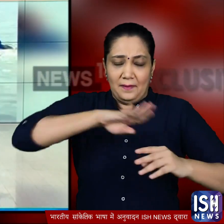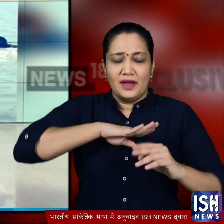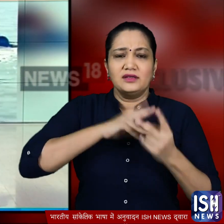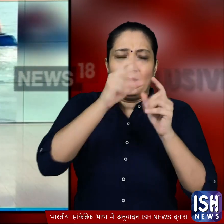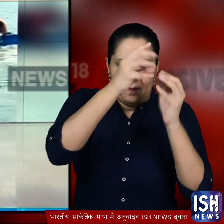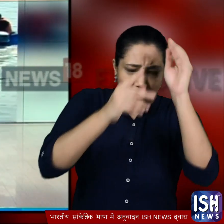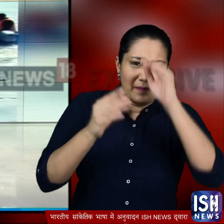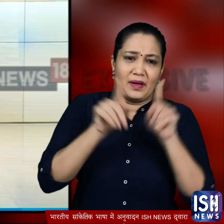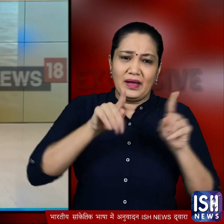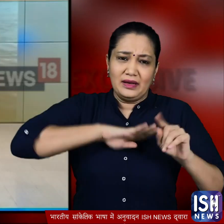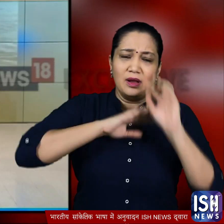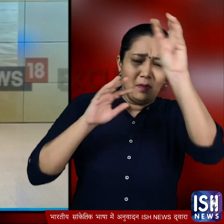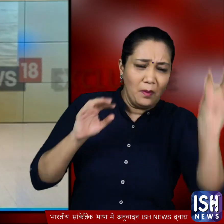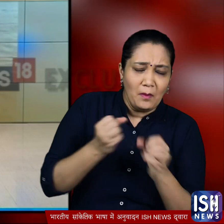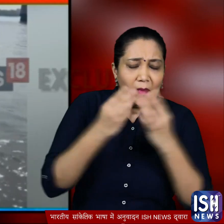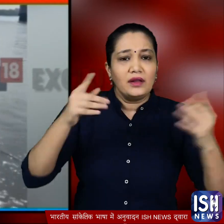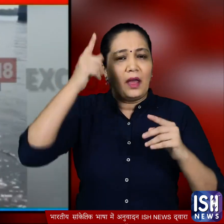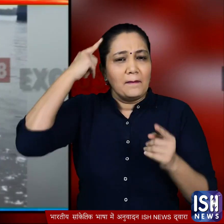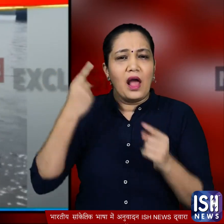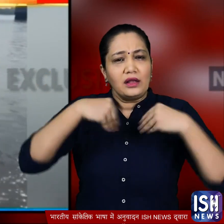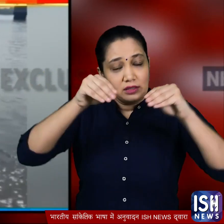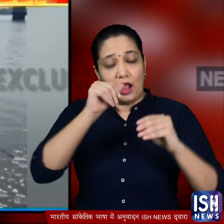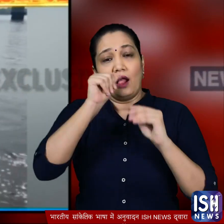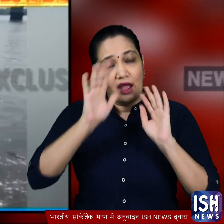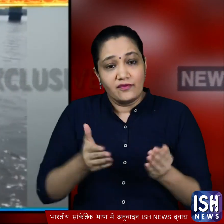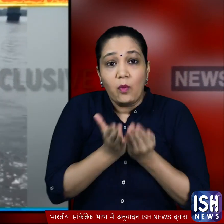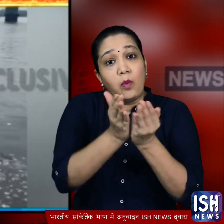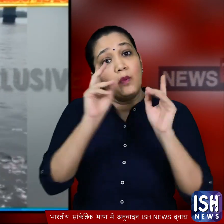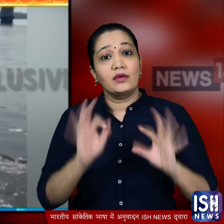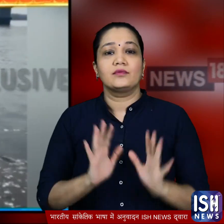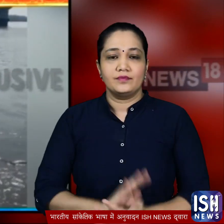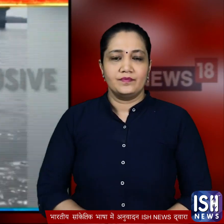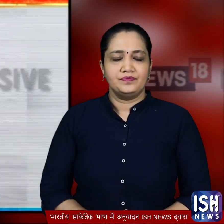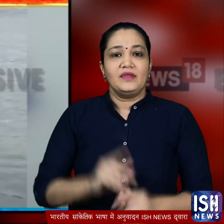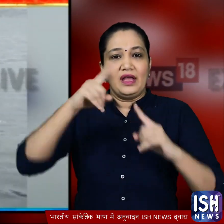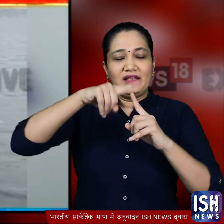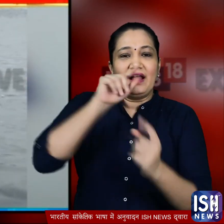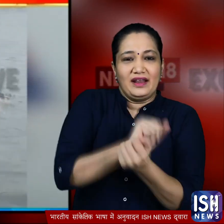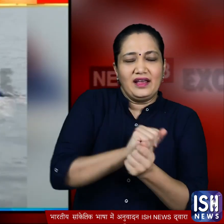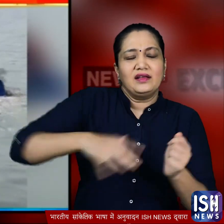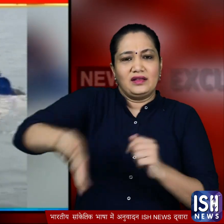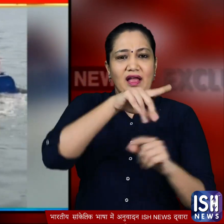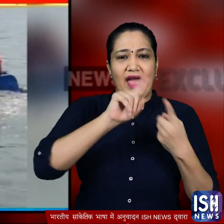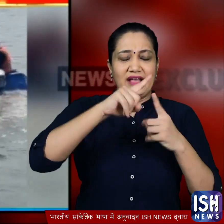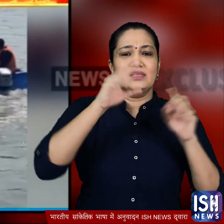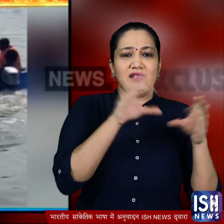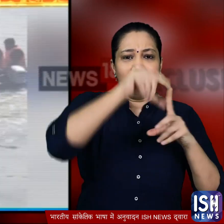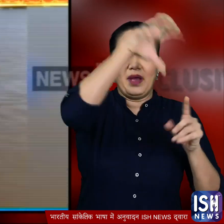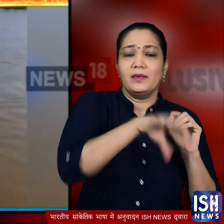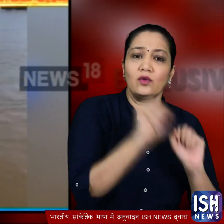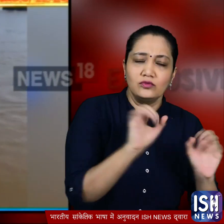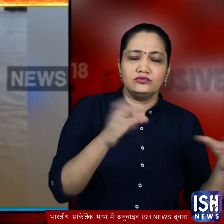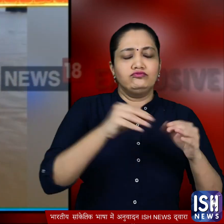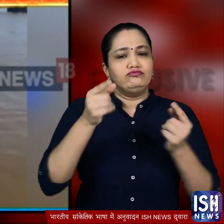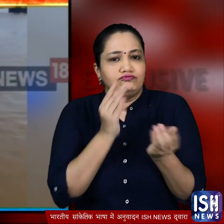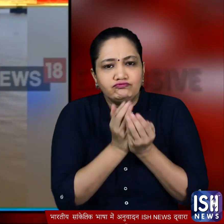के कई इलाकों में शराब की तस्करी की जाती है, जिस पर लगाम लगाने के लिए ठाणे में आबकारी विभाग की कई टीमों ने मोर्चा संभाला।